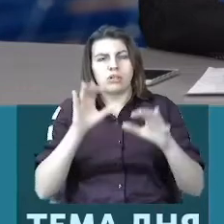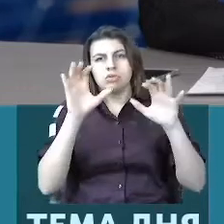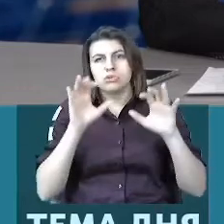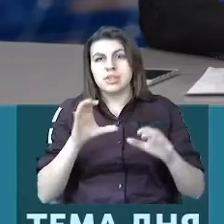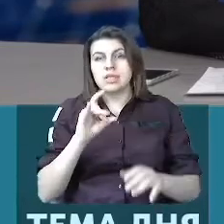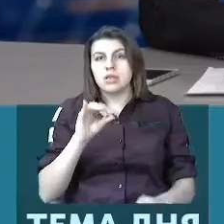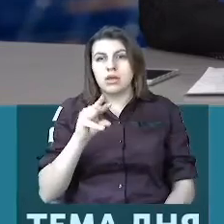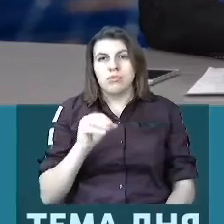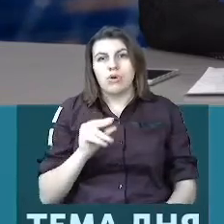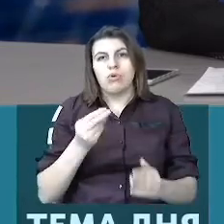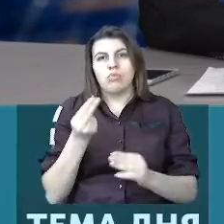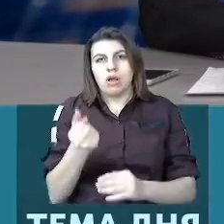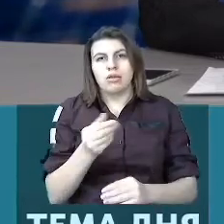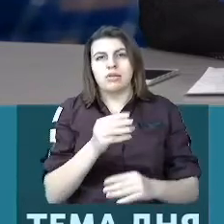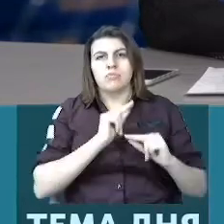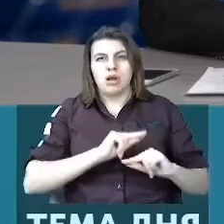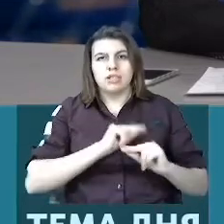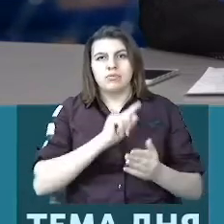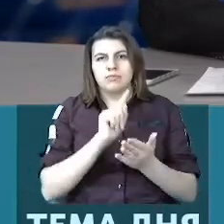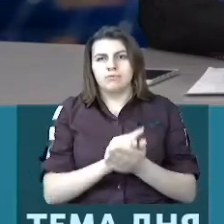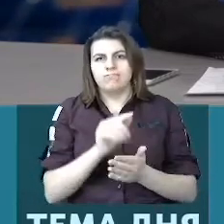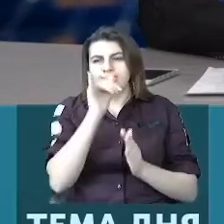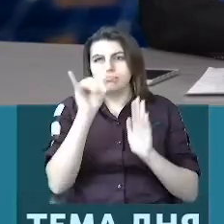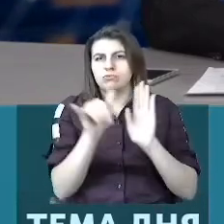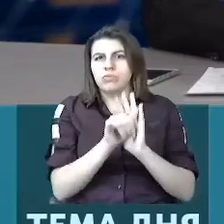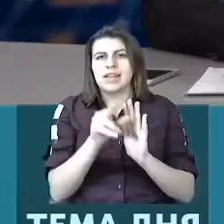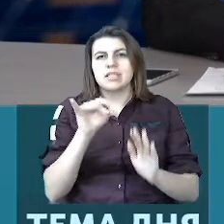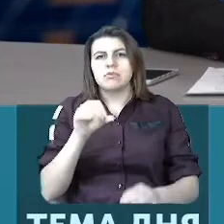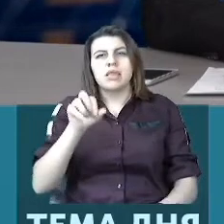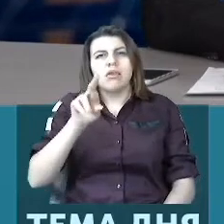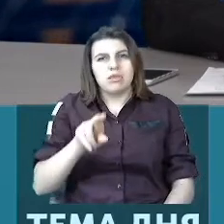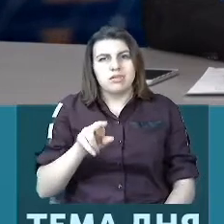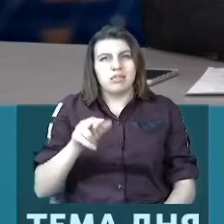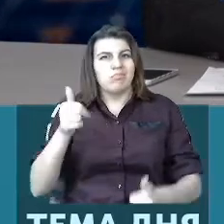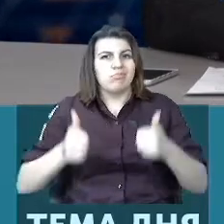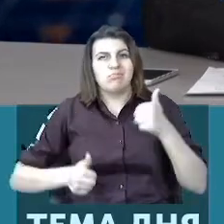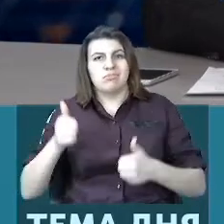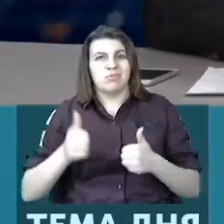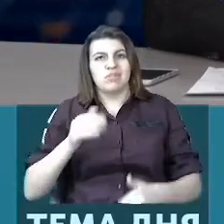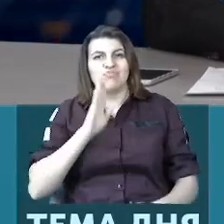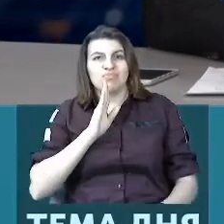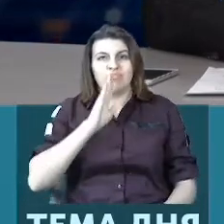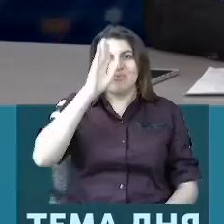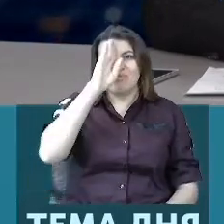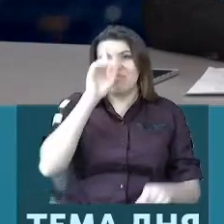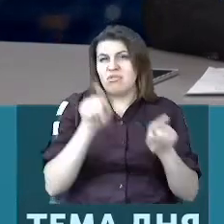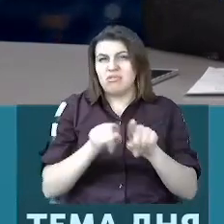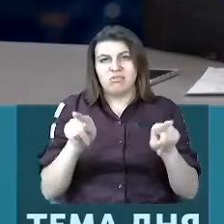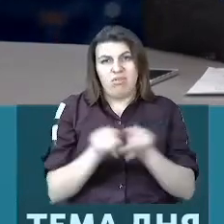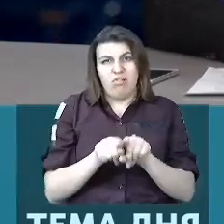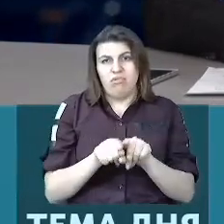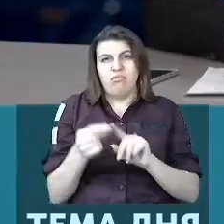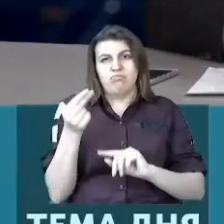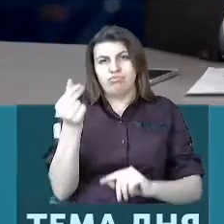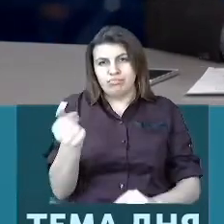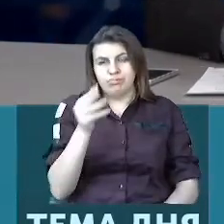не допускати жодної дискримінації. Чоловікам і жінкам за аналогічну плату повинна виплачуватись однакова заробітна